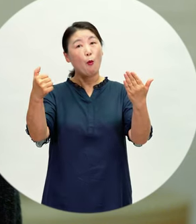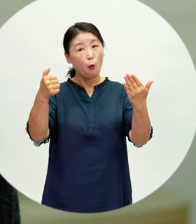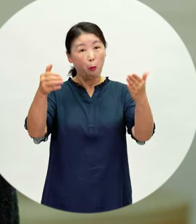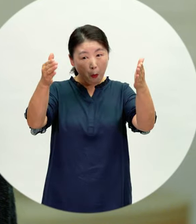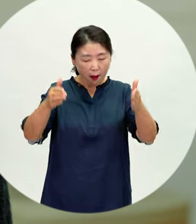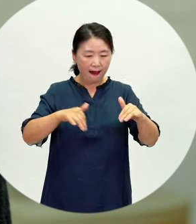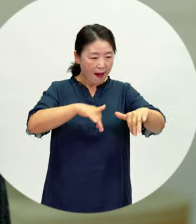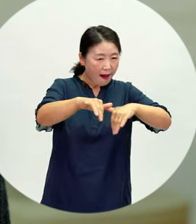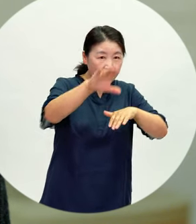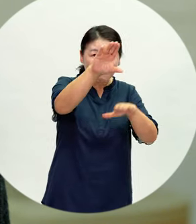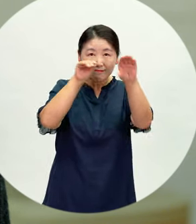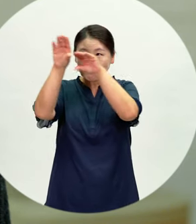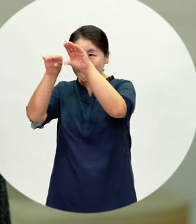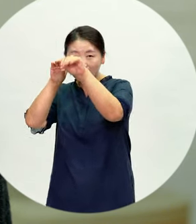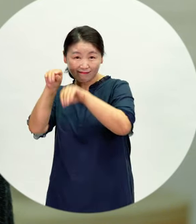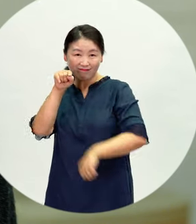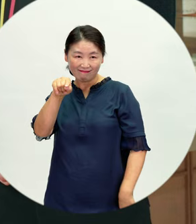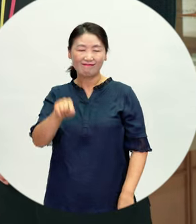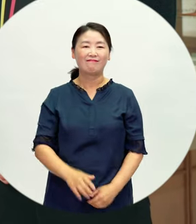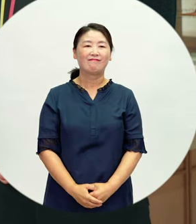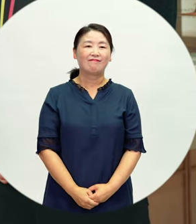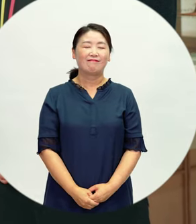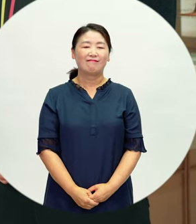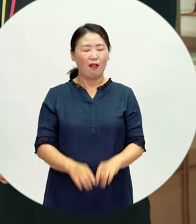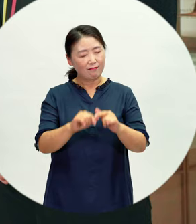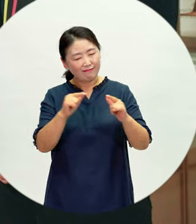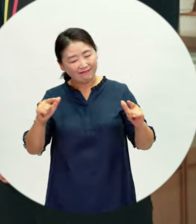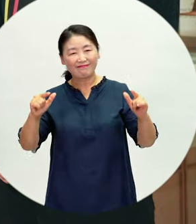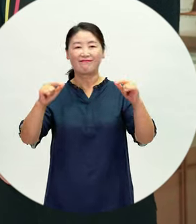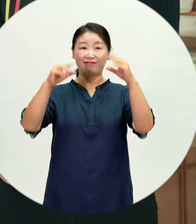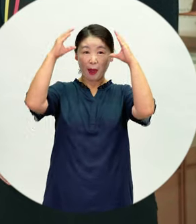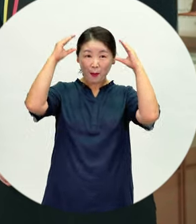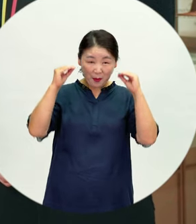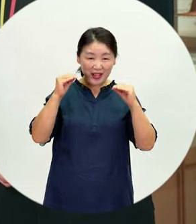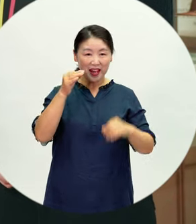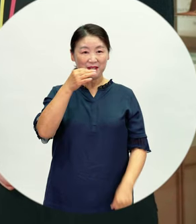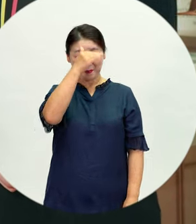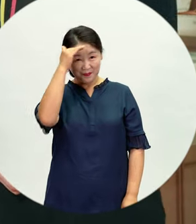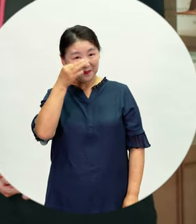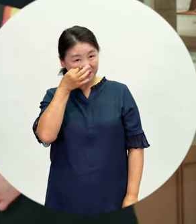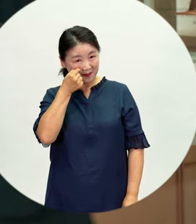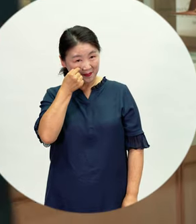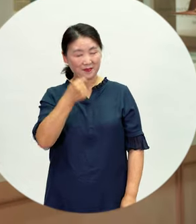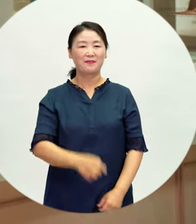길거리에서 흔히 볼 수 있었던 우리의 모자입니다. 다양한 모자들을 이곳에서 만나보시길 바랍니다.